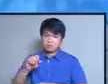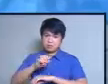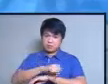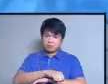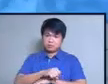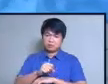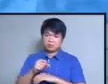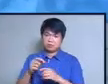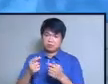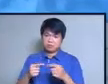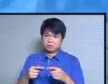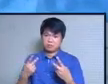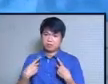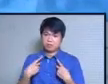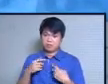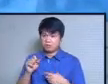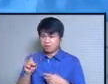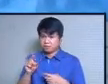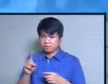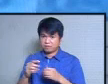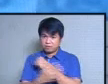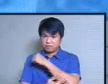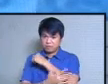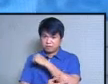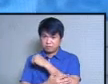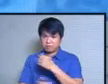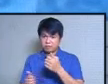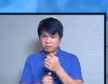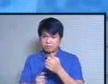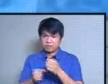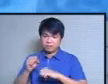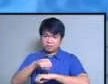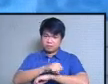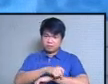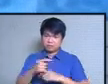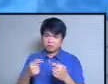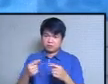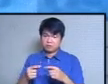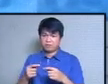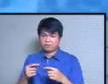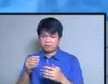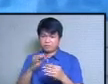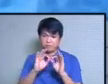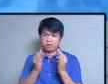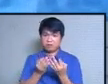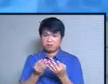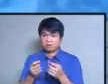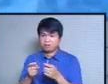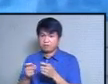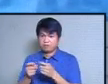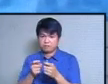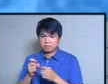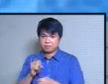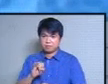na ngayong 11 member countries. Nasa ilalim po ito ng SEA Games Federation at sinusupervise ng International Olympic Committee